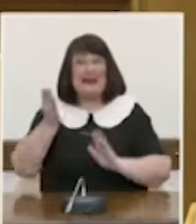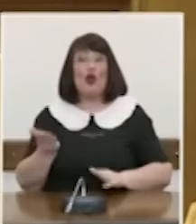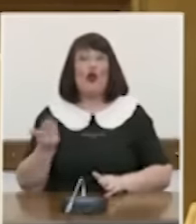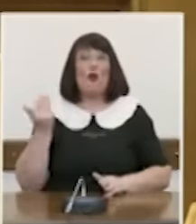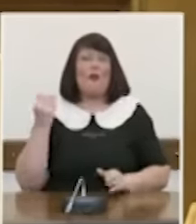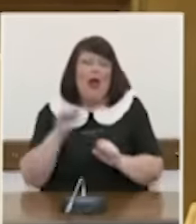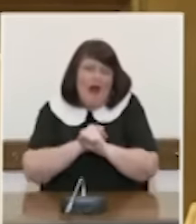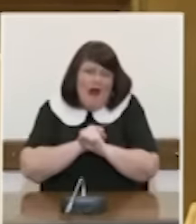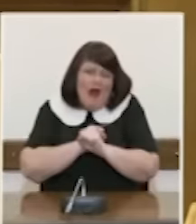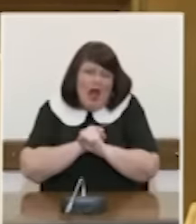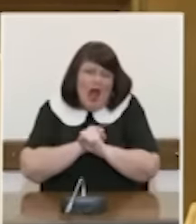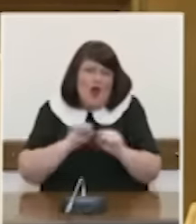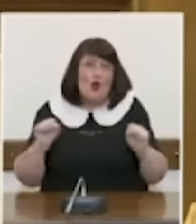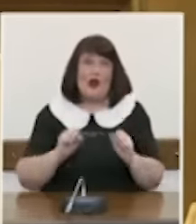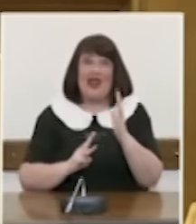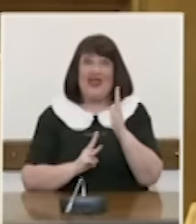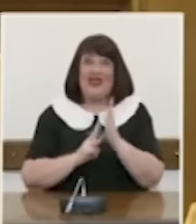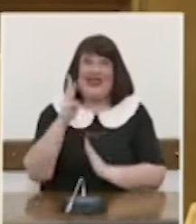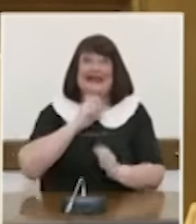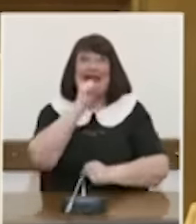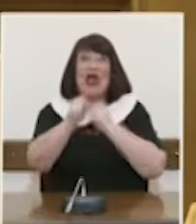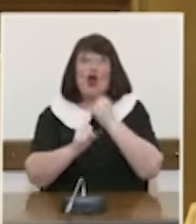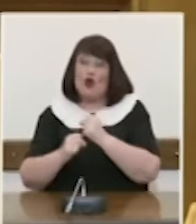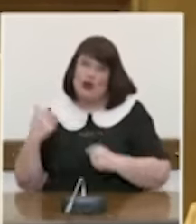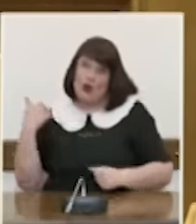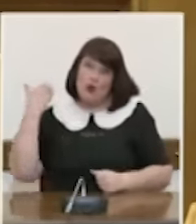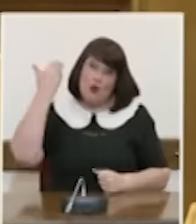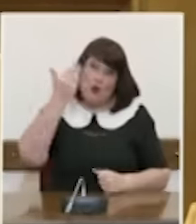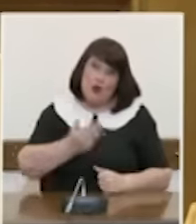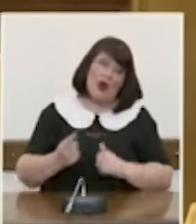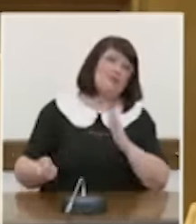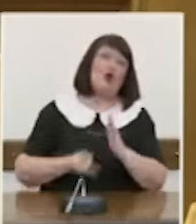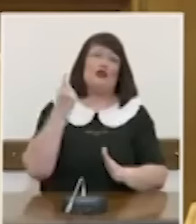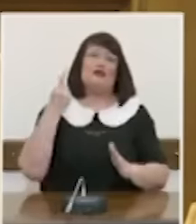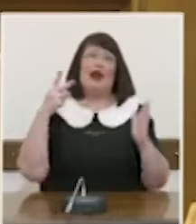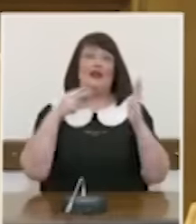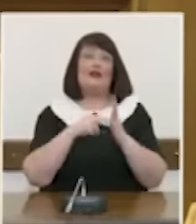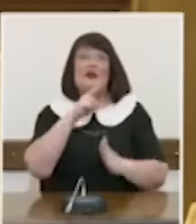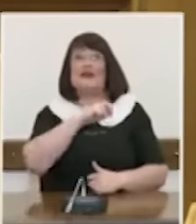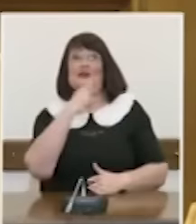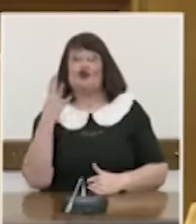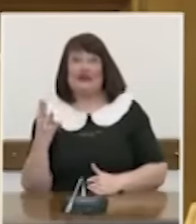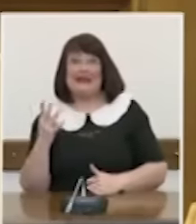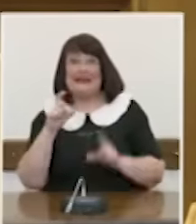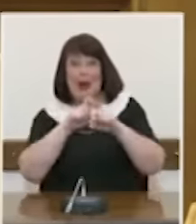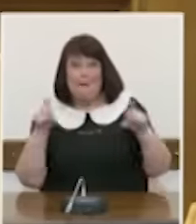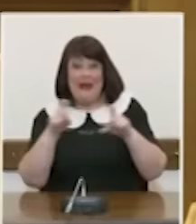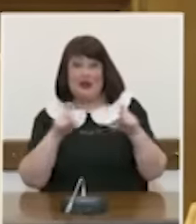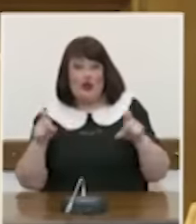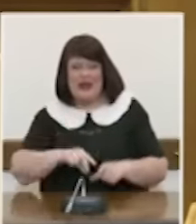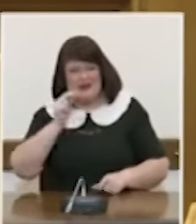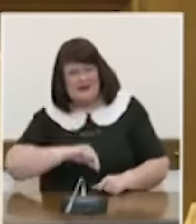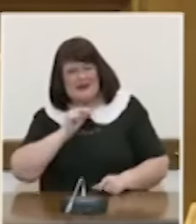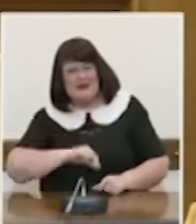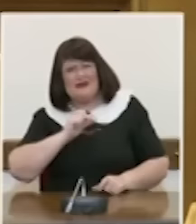ρεκόρ 13 ετών. Από την αρχή του 2024 οι μετοχές κερδίζουν πάνω